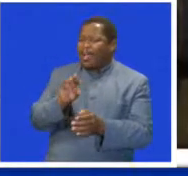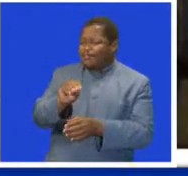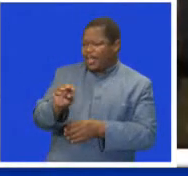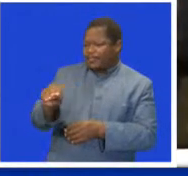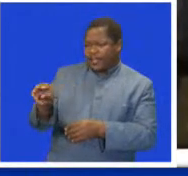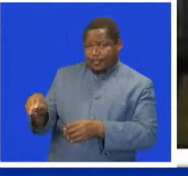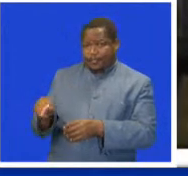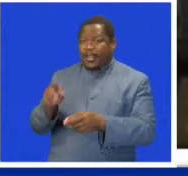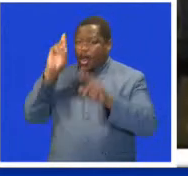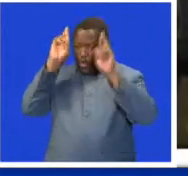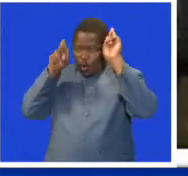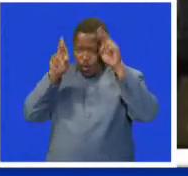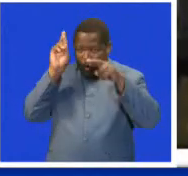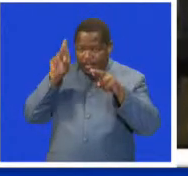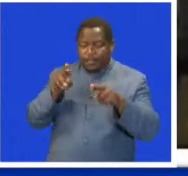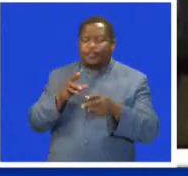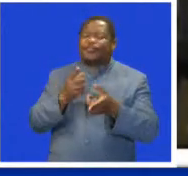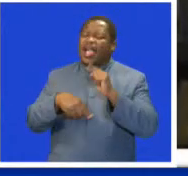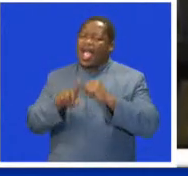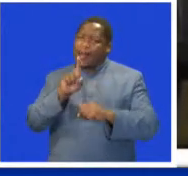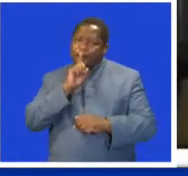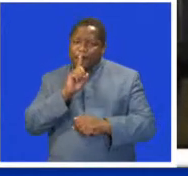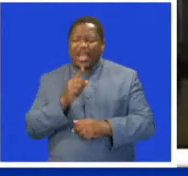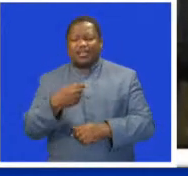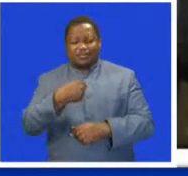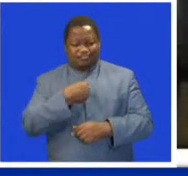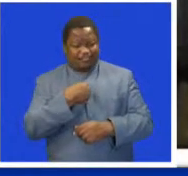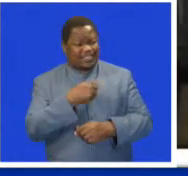emafrijini abo. But lesikunakile kwekuthi